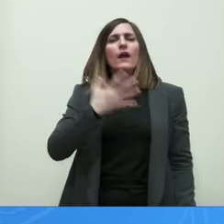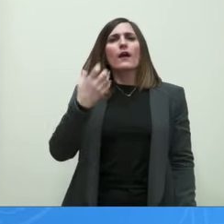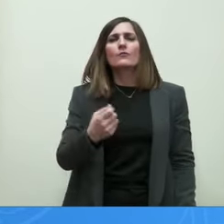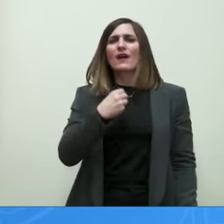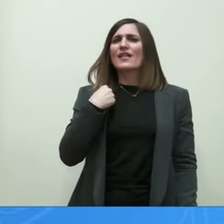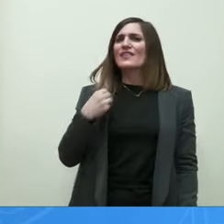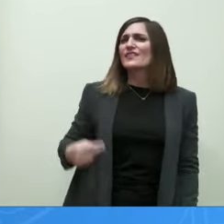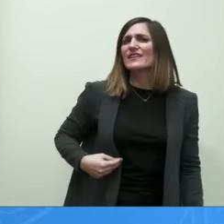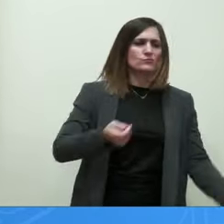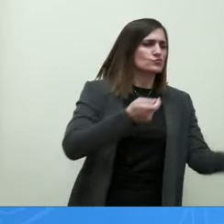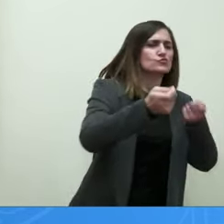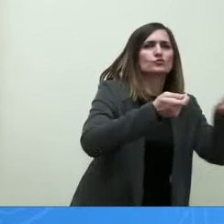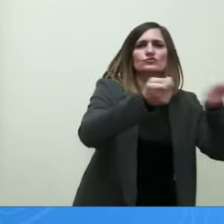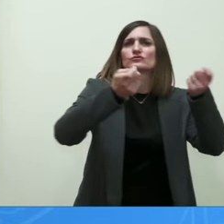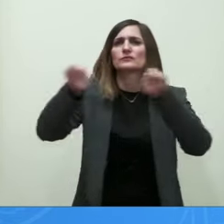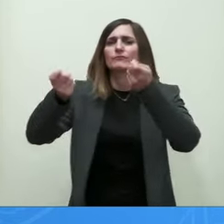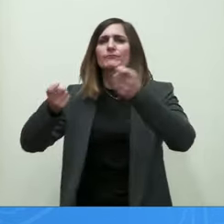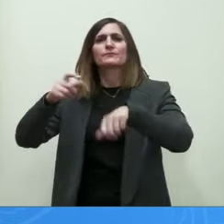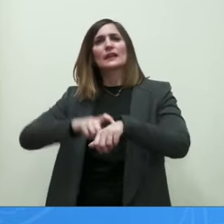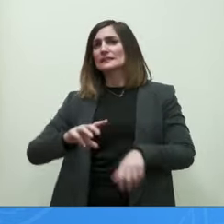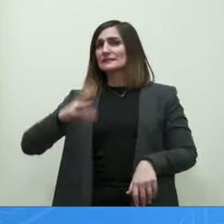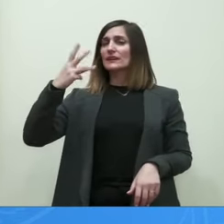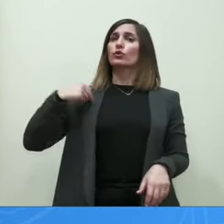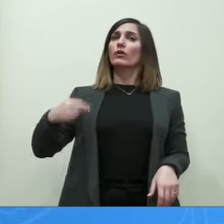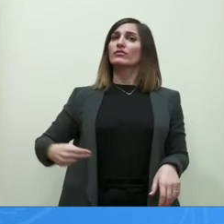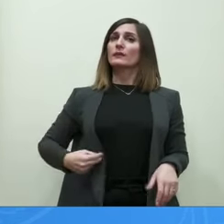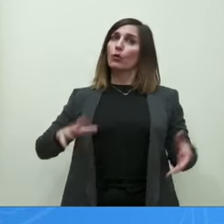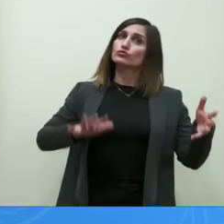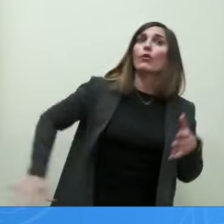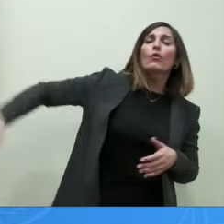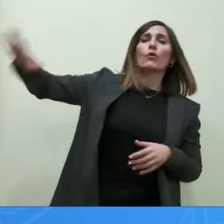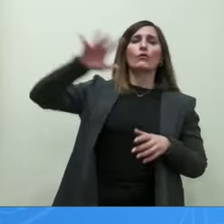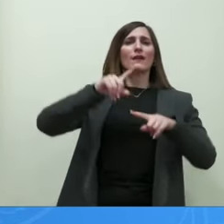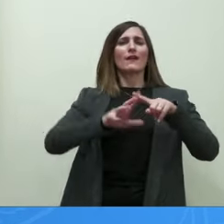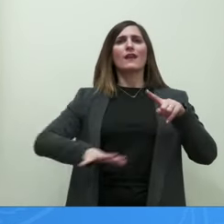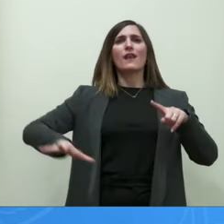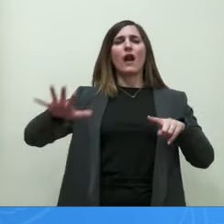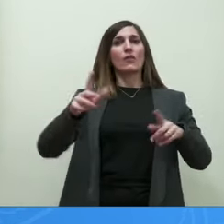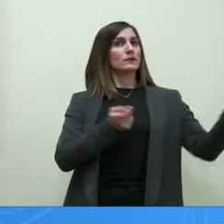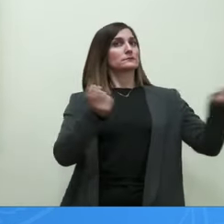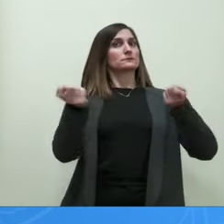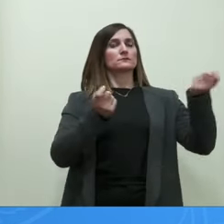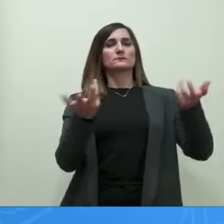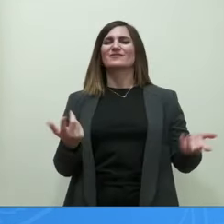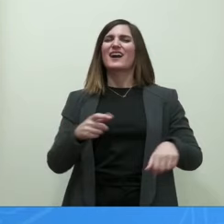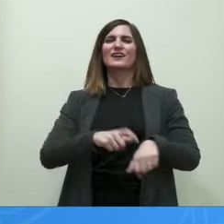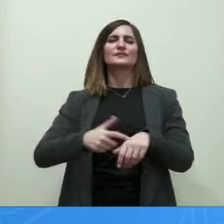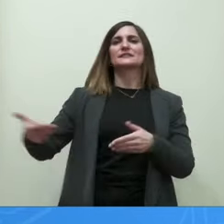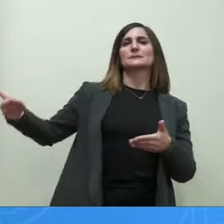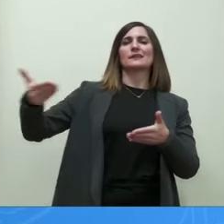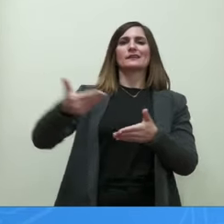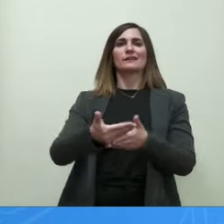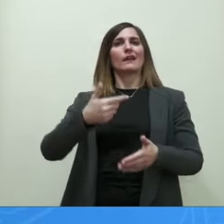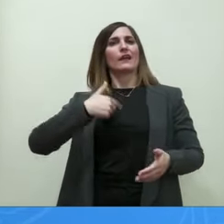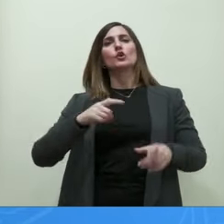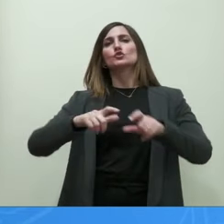δήμους. Διοικούμε με επιτυχία τον τρίτο δήμο της χώρας. Δεν μπορείς λοιπόν να φέρνεις ένα εισηγητικό που να λέει